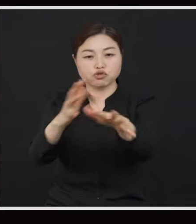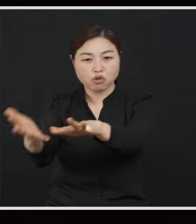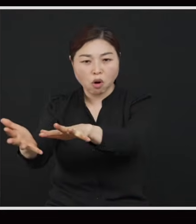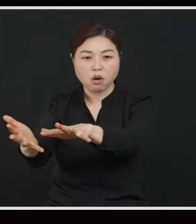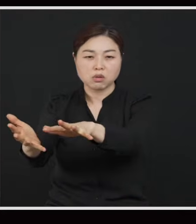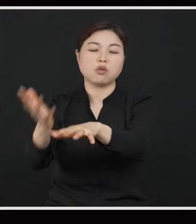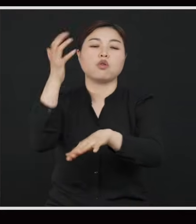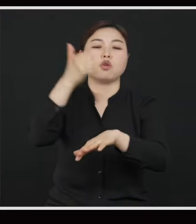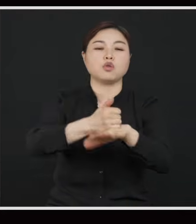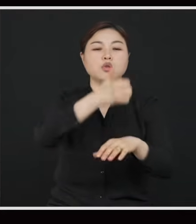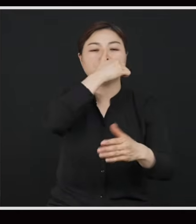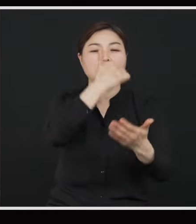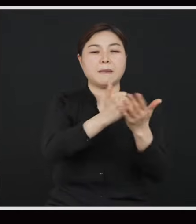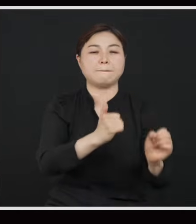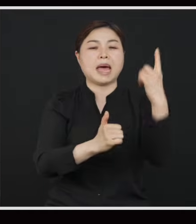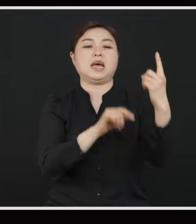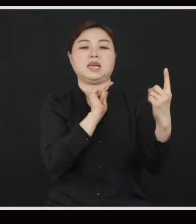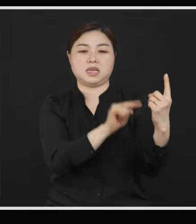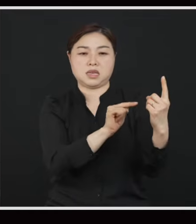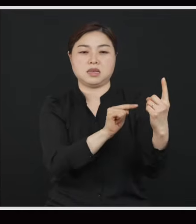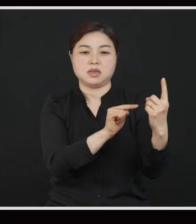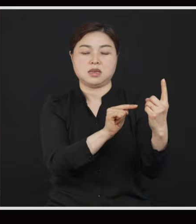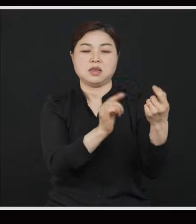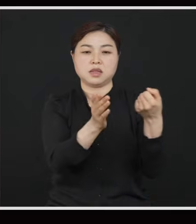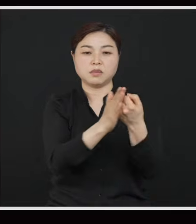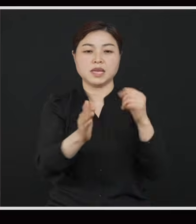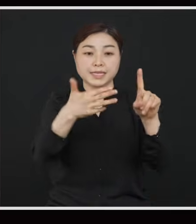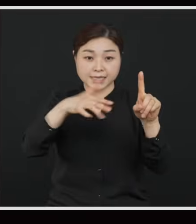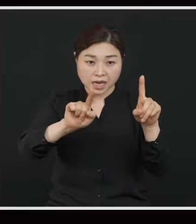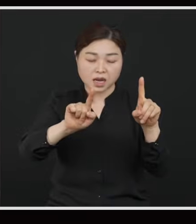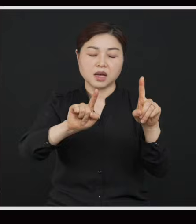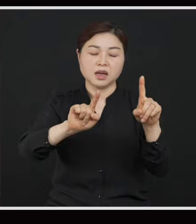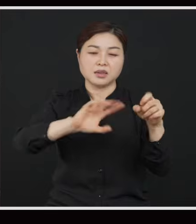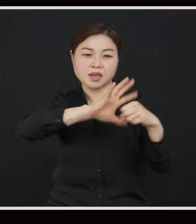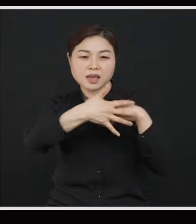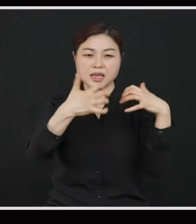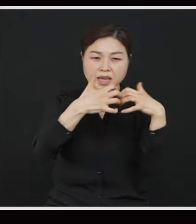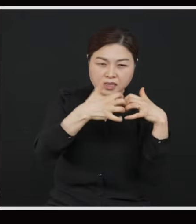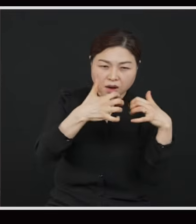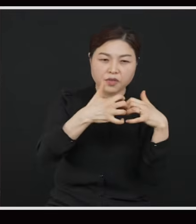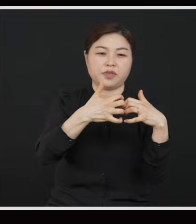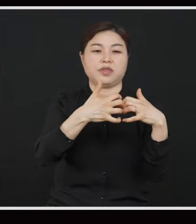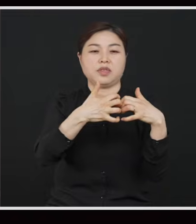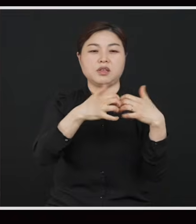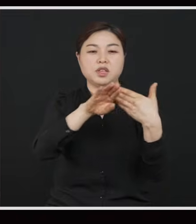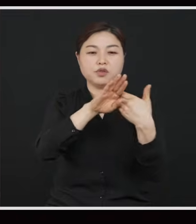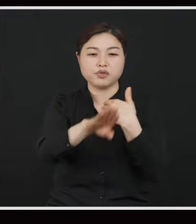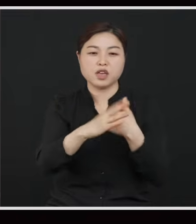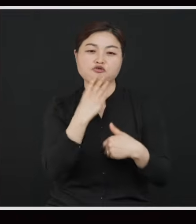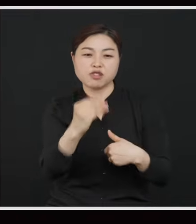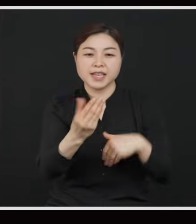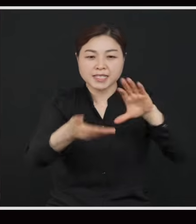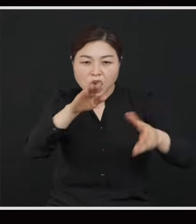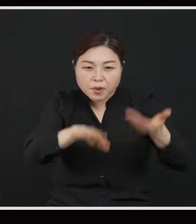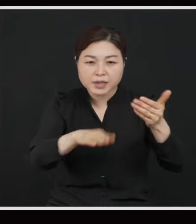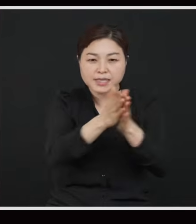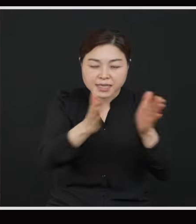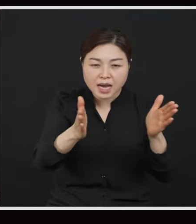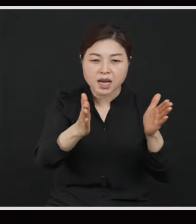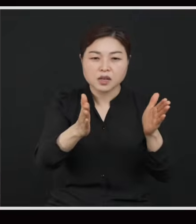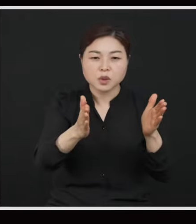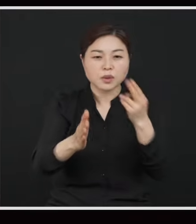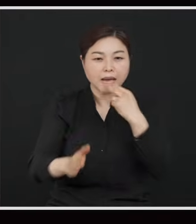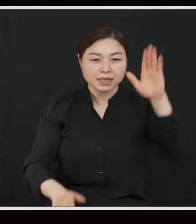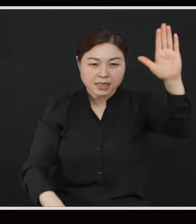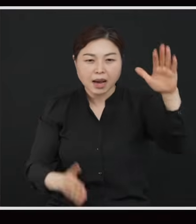나중에 전범으로 기소가 되고 나중에 1차 세계대전 끝난 다음에 유태인 차별이 다시 시작되고 나치가 집권을